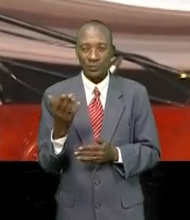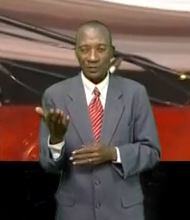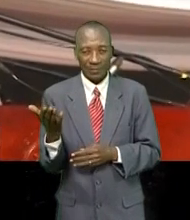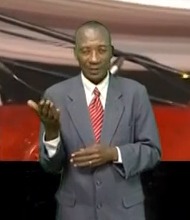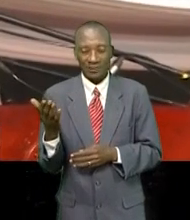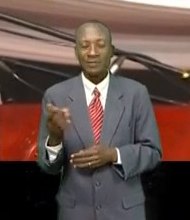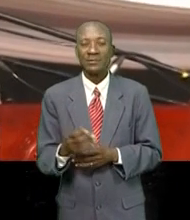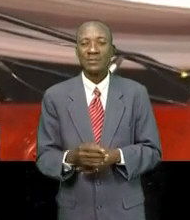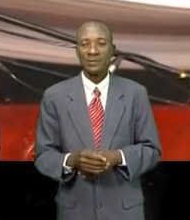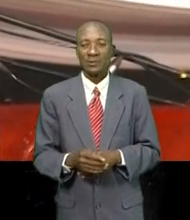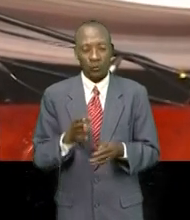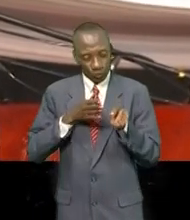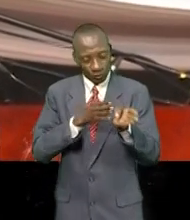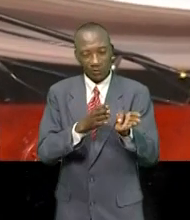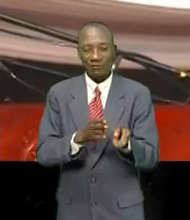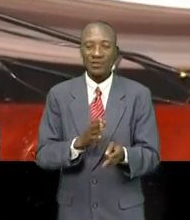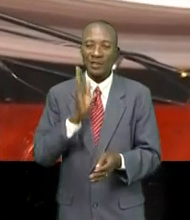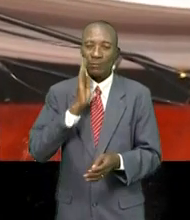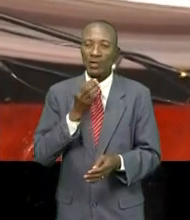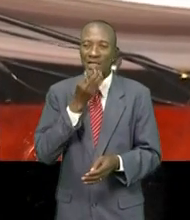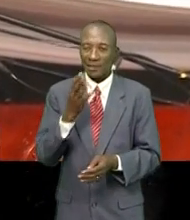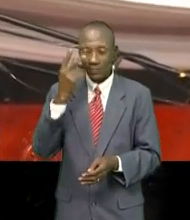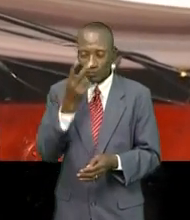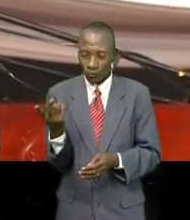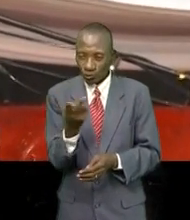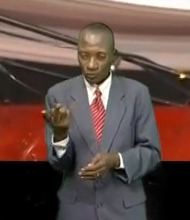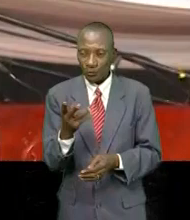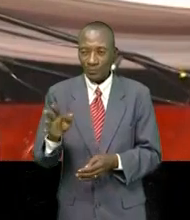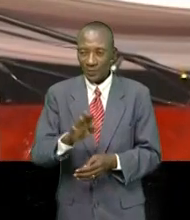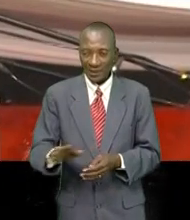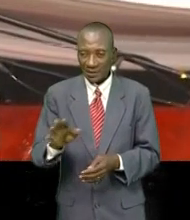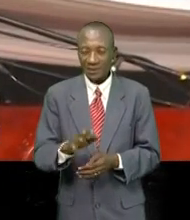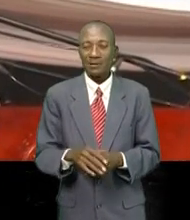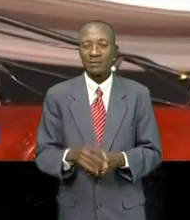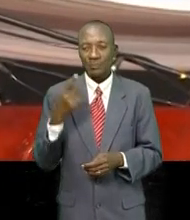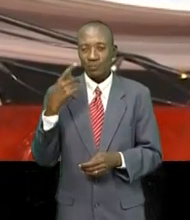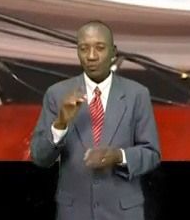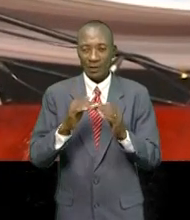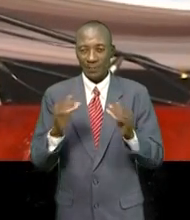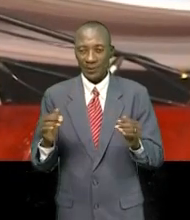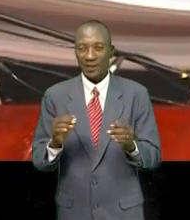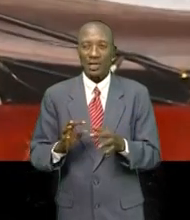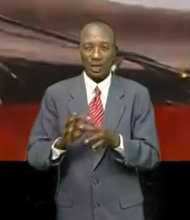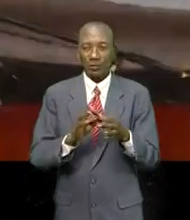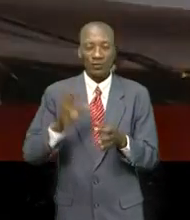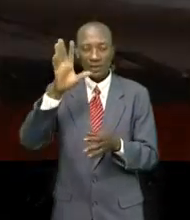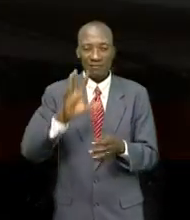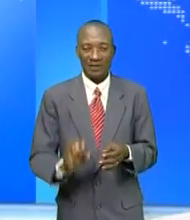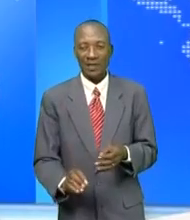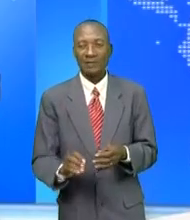bel exemple pour réaliser le rêve des pères fondateurs de l'unité africaine. Je vous remercie.